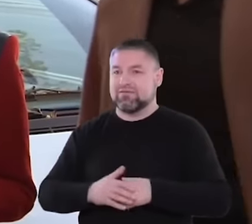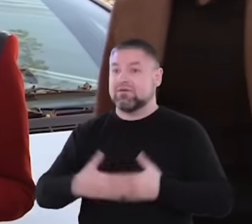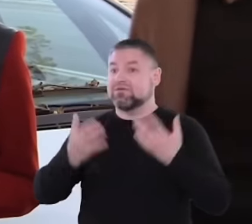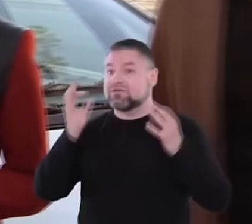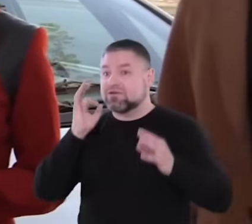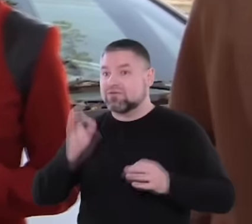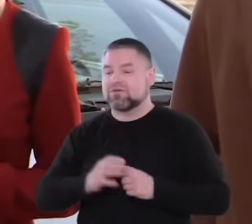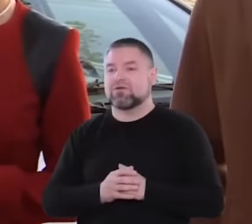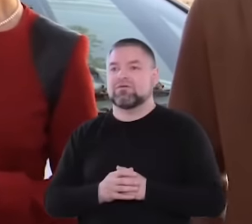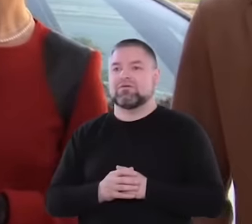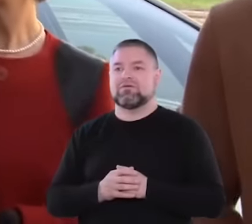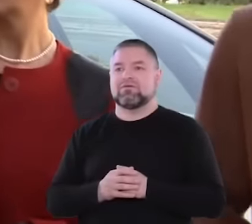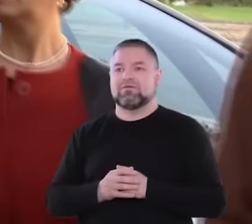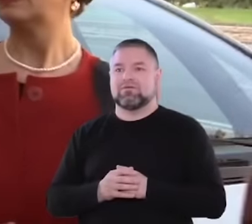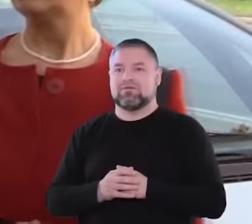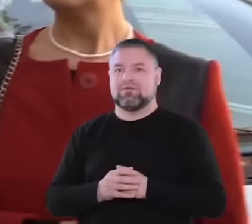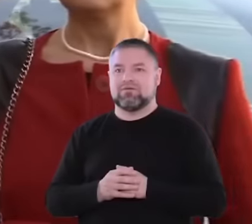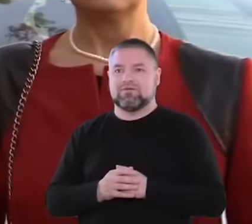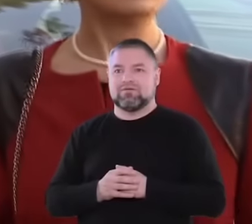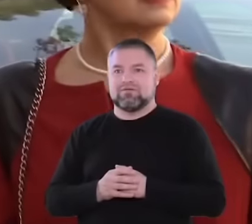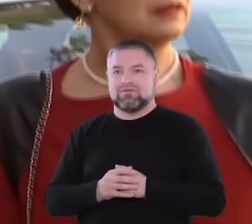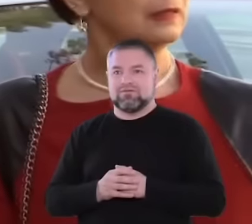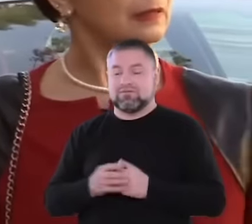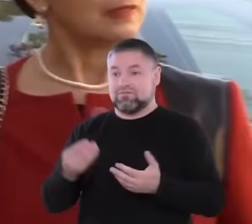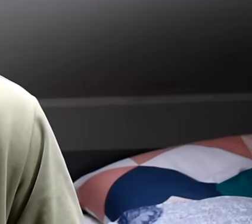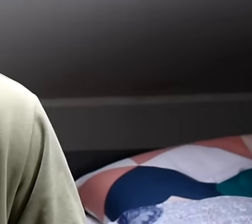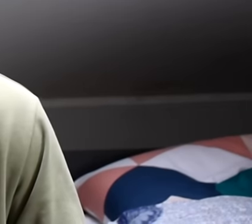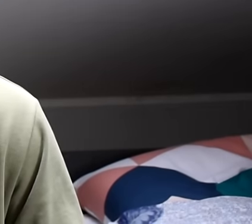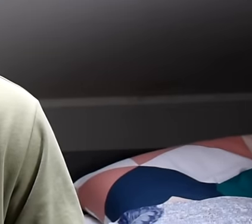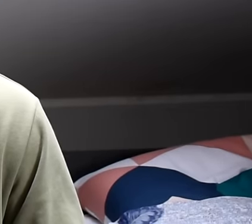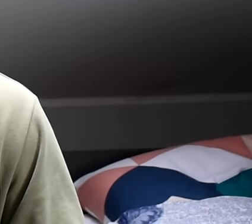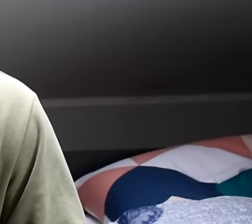Dzień dobry, Anita. Zakupy z mamą?